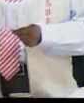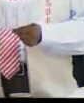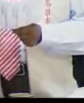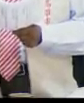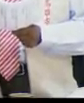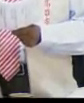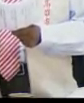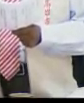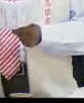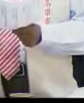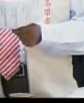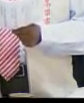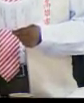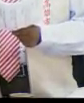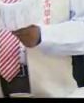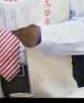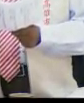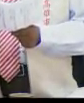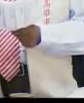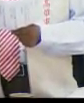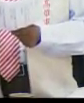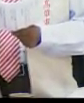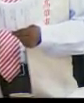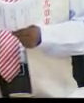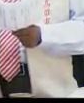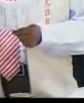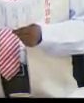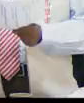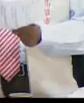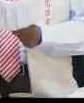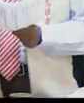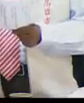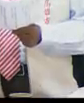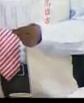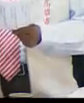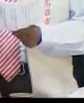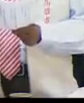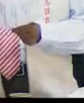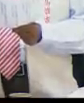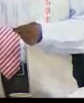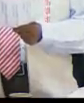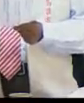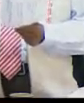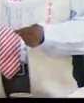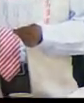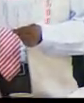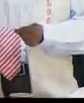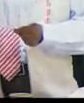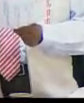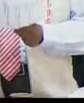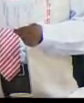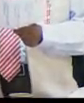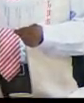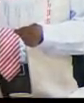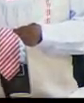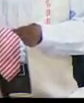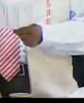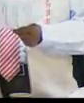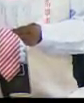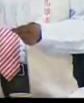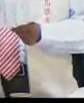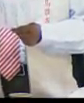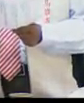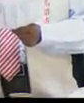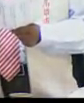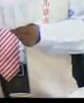属我们桃园乡的行政区的面积范围，能够恢复到我们93年以